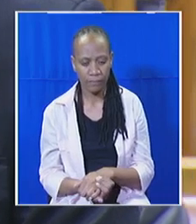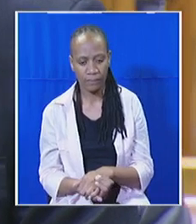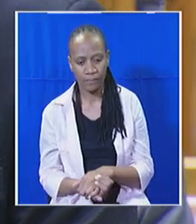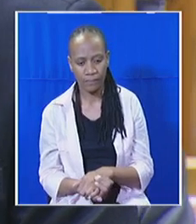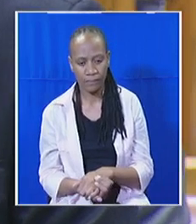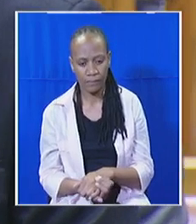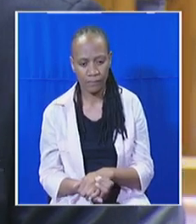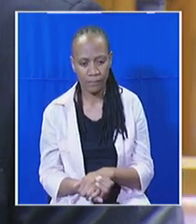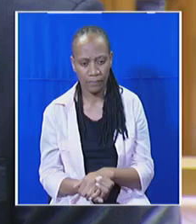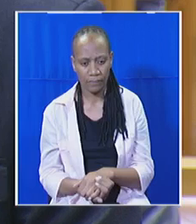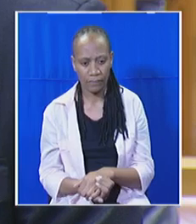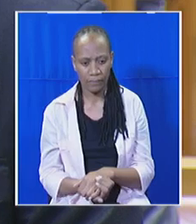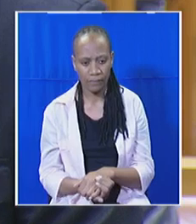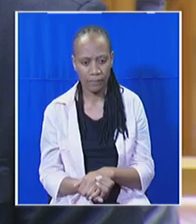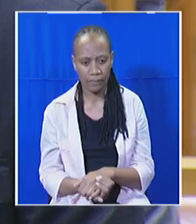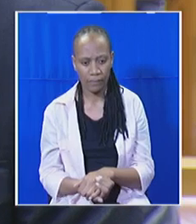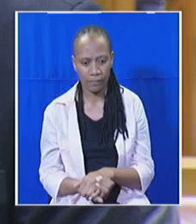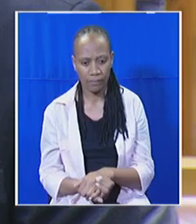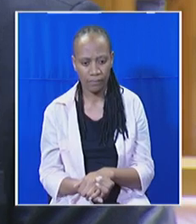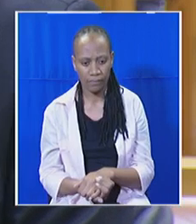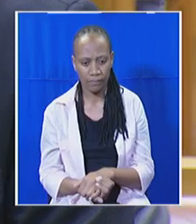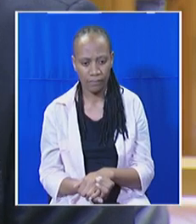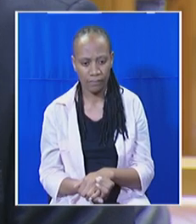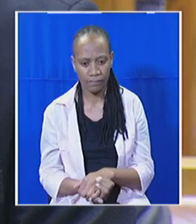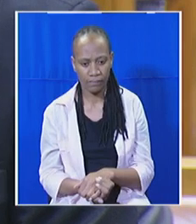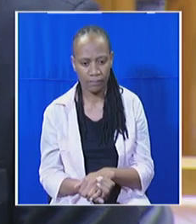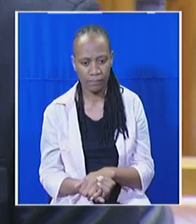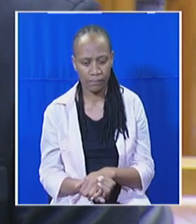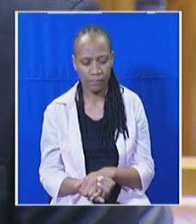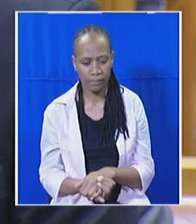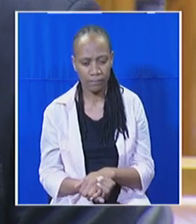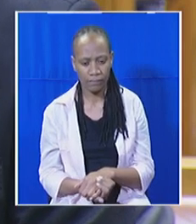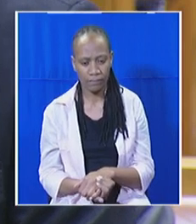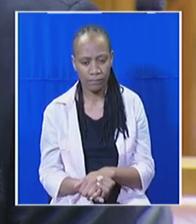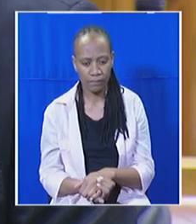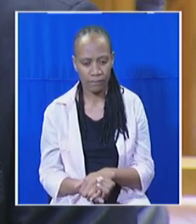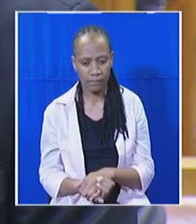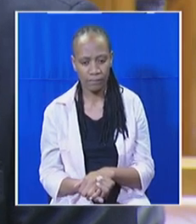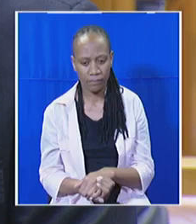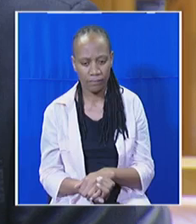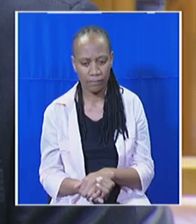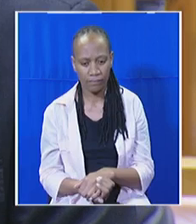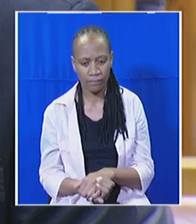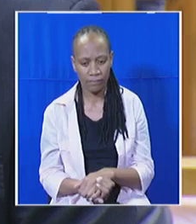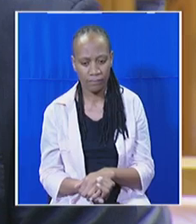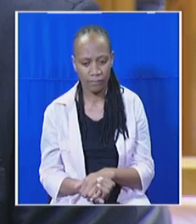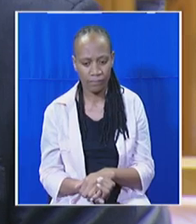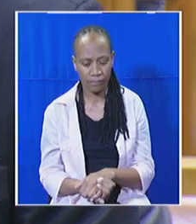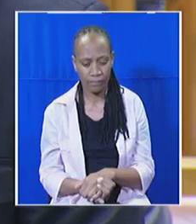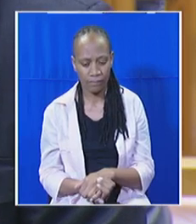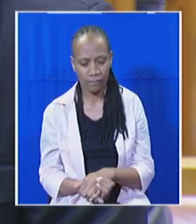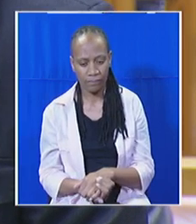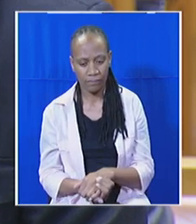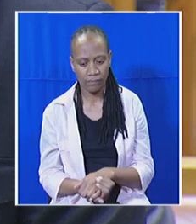okhona kuleyo naleyo ndawo akwazi ukuthola ithuba lomsebenzi kumbe amathuba emsebenzi. Kodwa ke